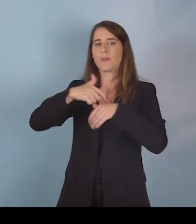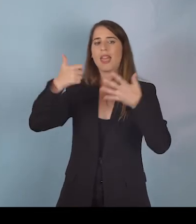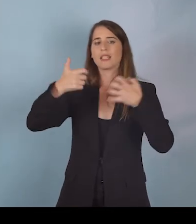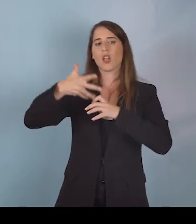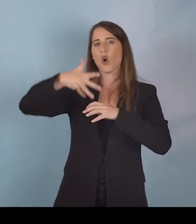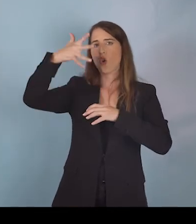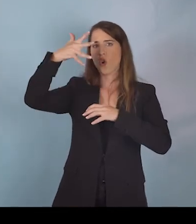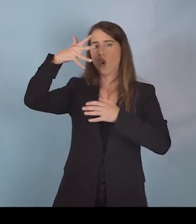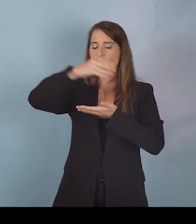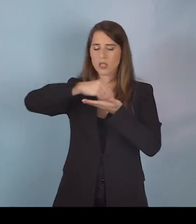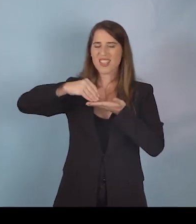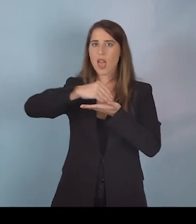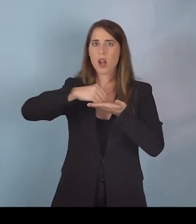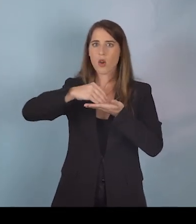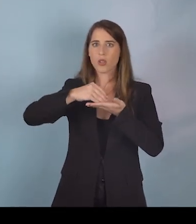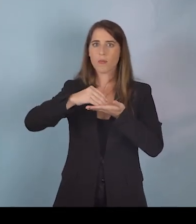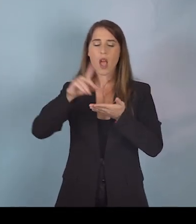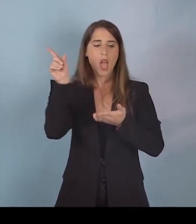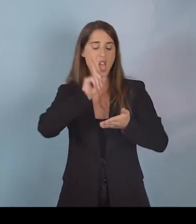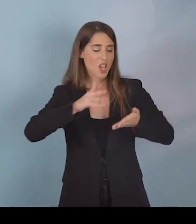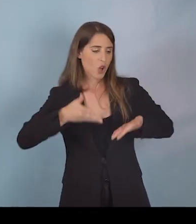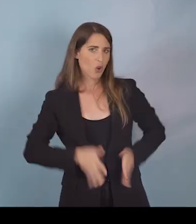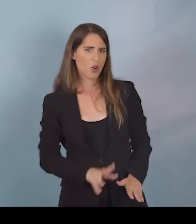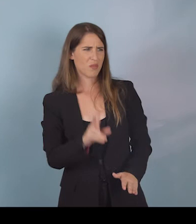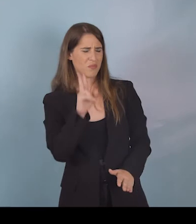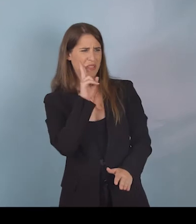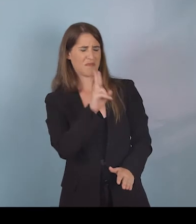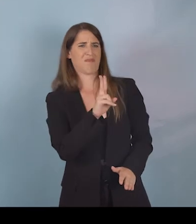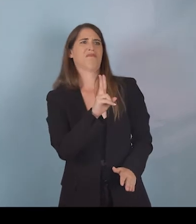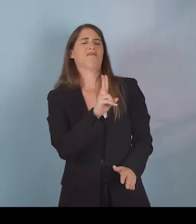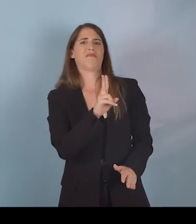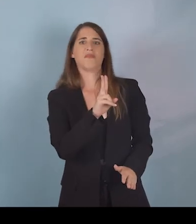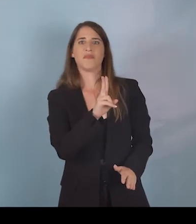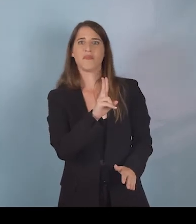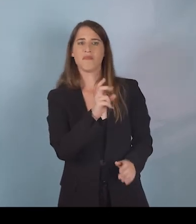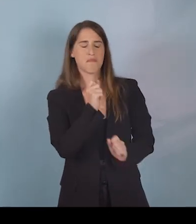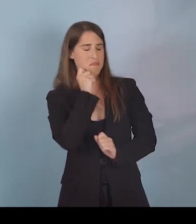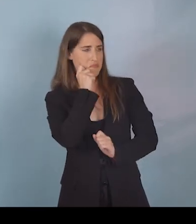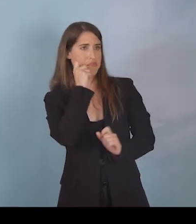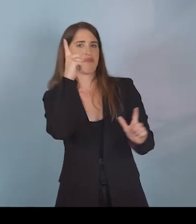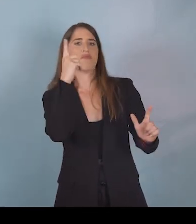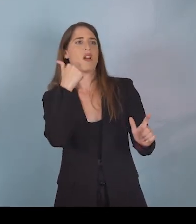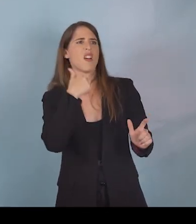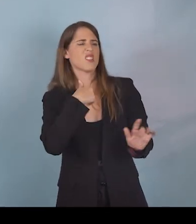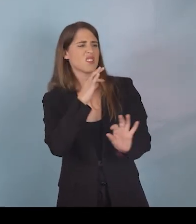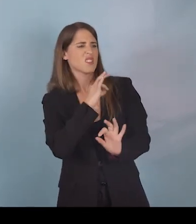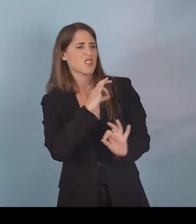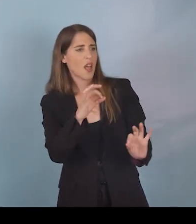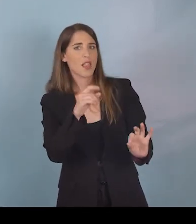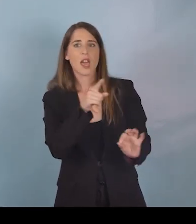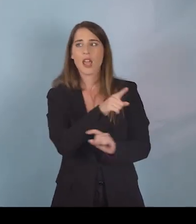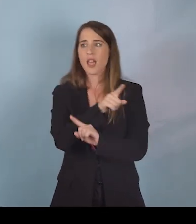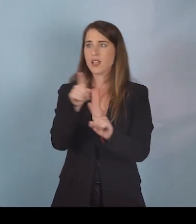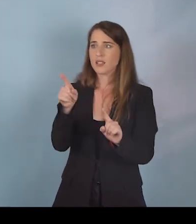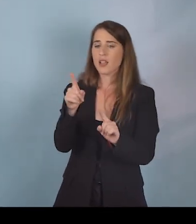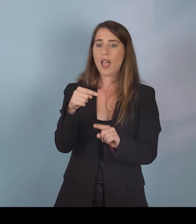λογικώς εγώ αντιμετώπισα διάγοντας πλέον το 60ο έτος της ηλικίας μου, η κόρη μου με κοιτάει ως γελίο όταν τα θεωρώ θέματα που πρέπει